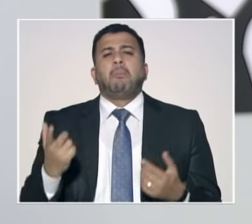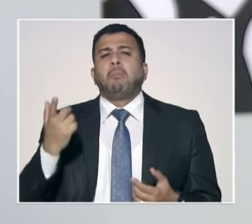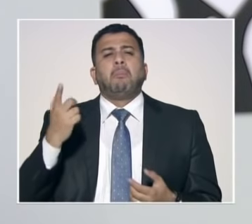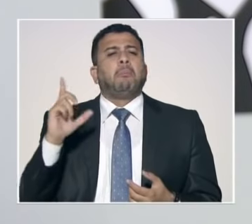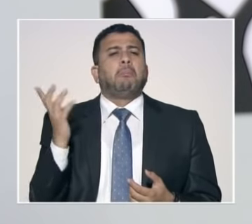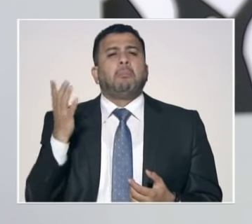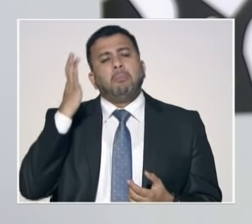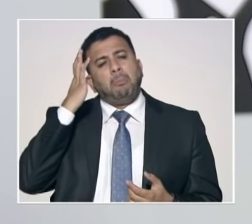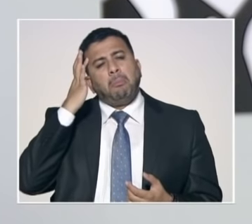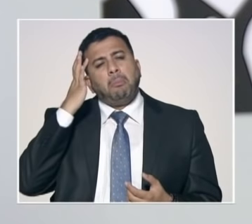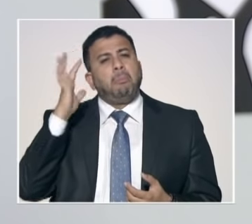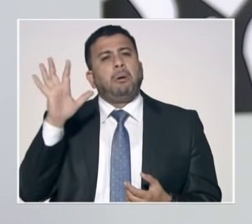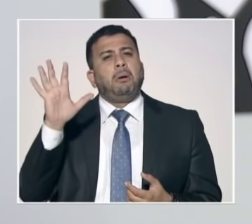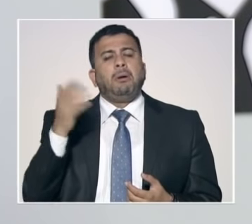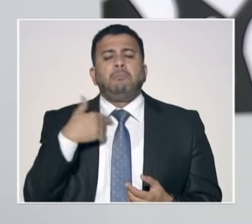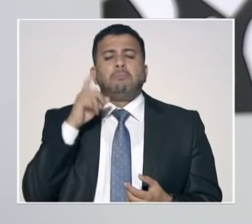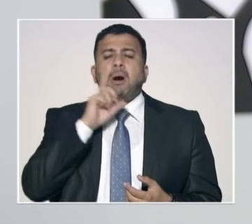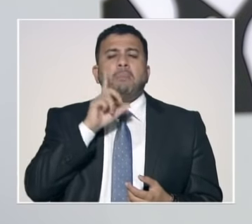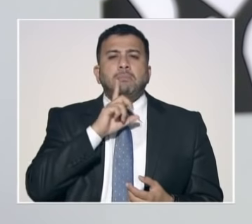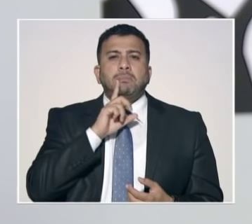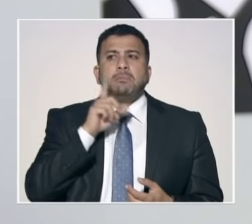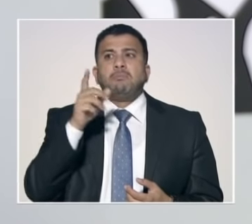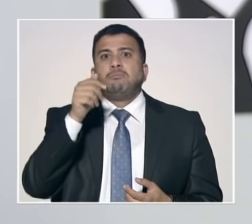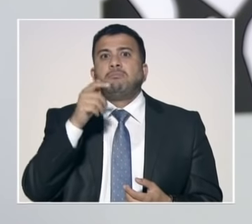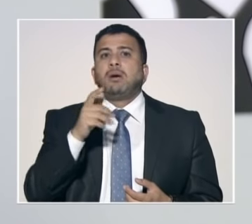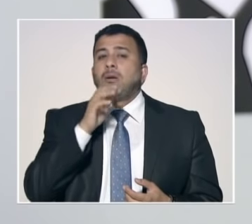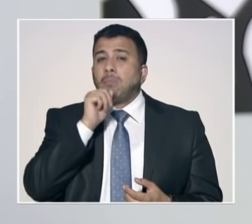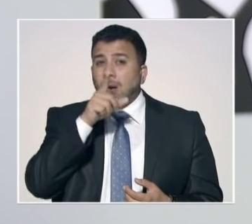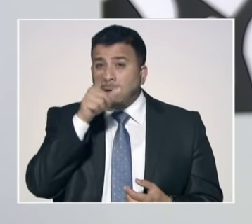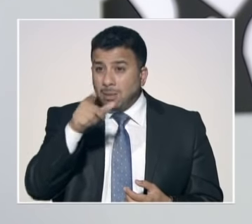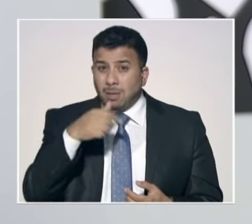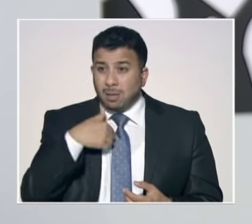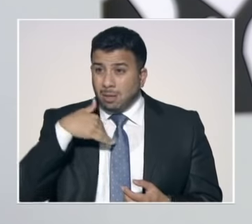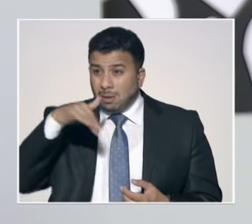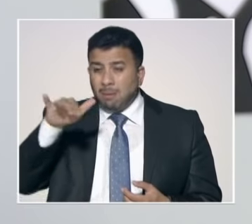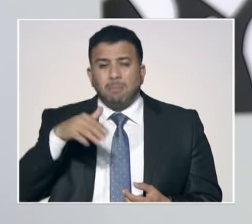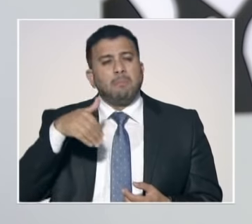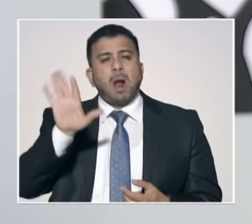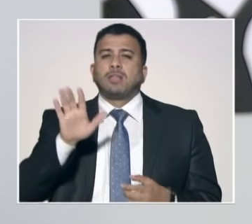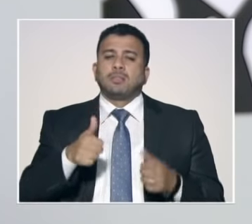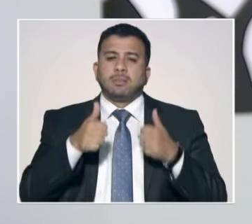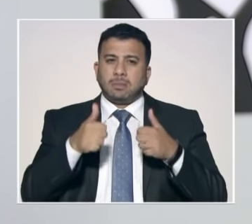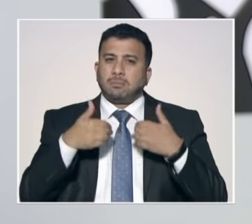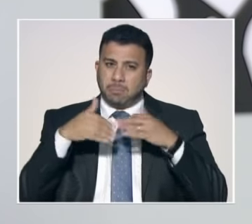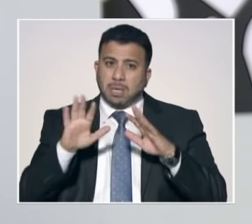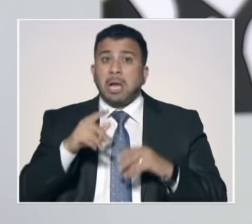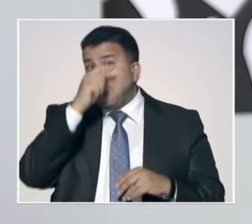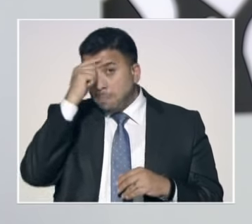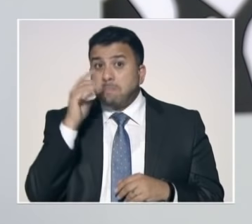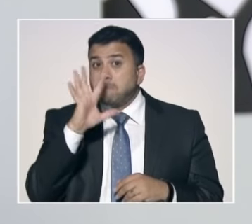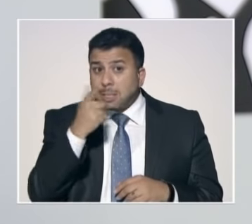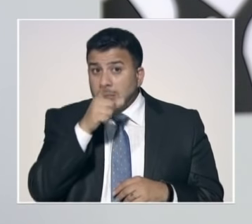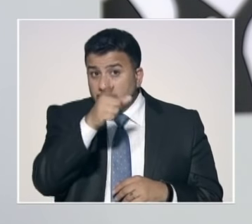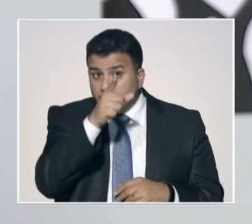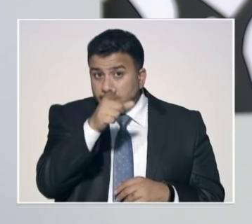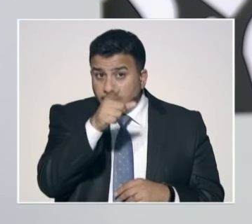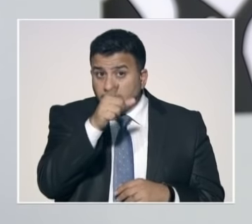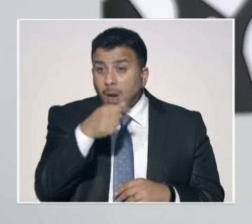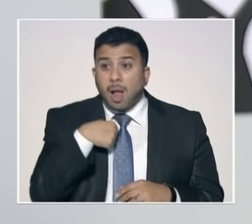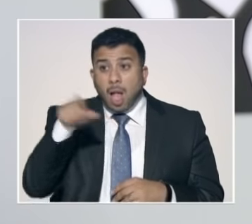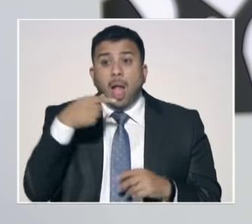يعني ماضين في هذا الأمر، الأصل أنكم ما تذهبون إلا في حالة واحدة، إذا اعتقدتم بأن سيكون قطيعة